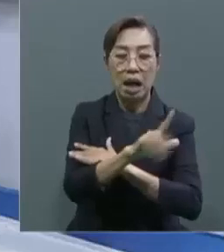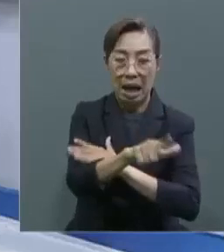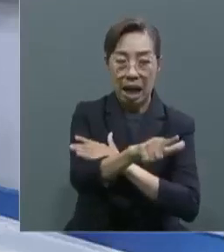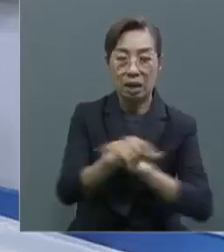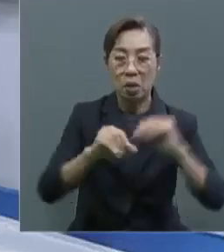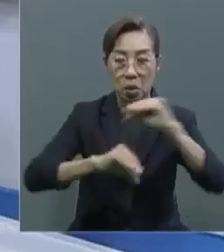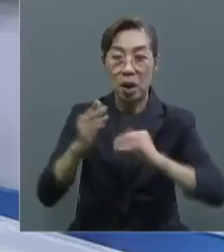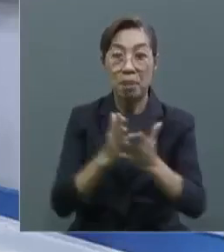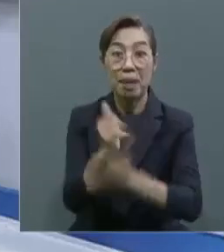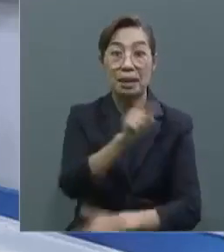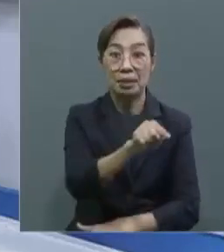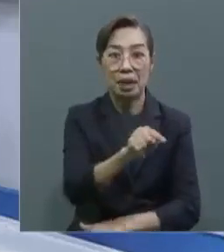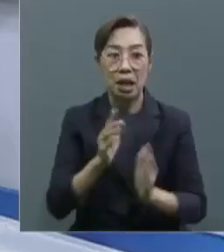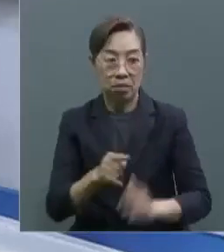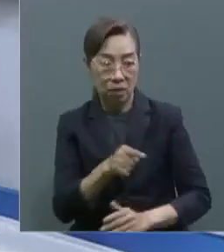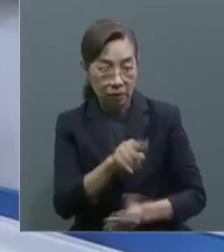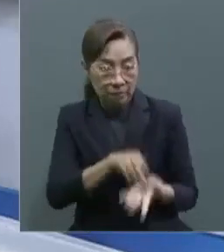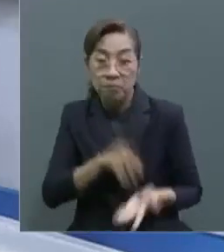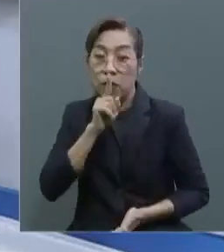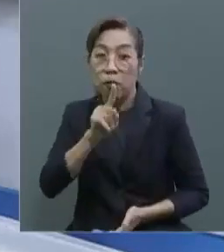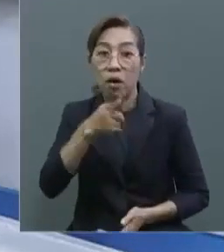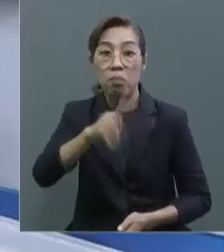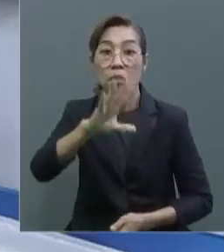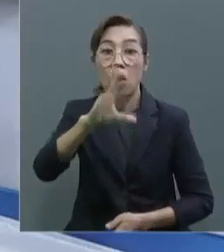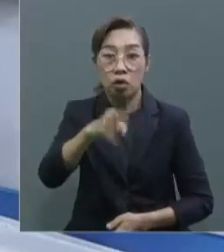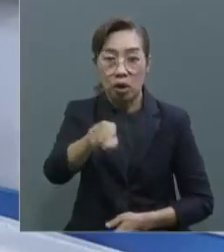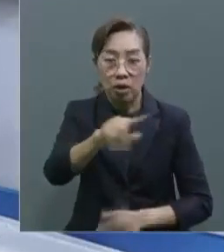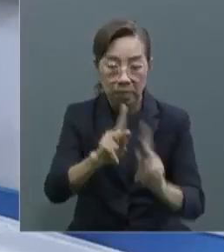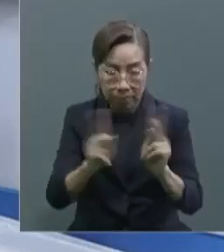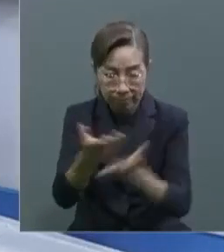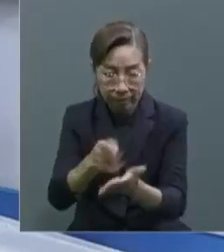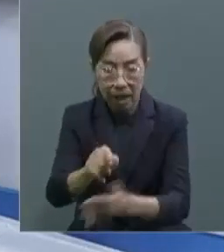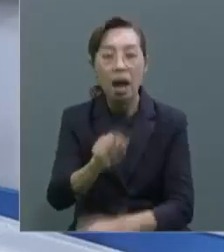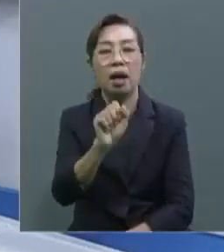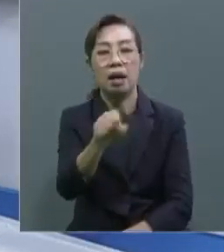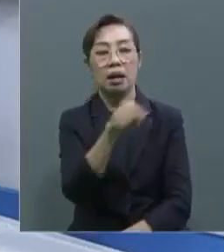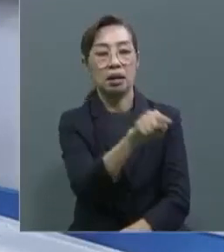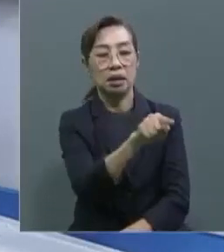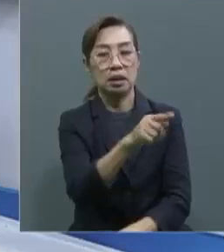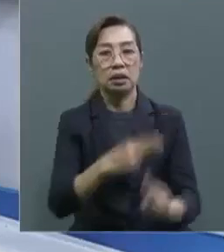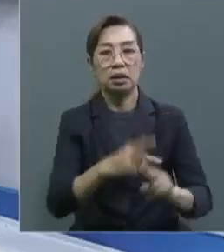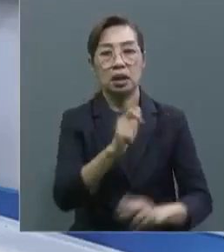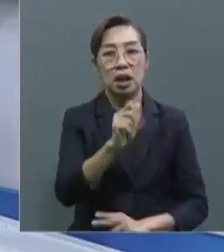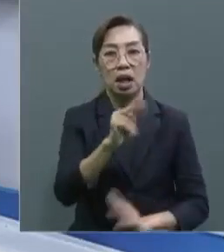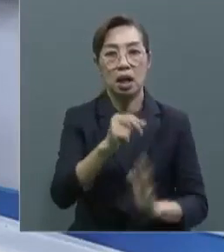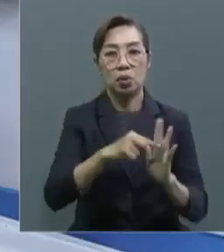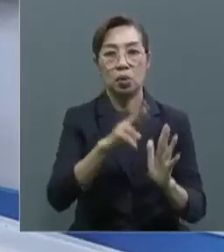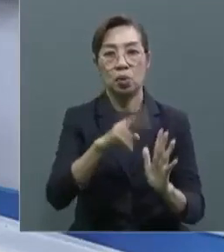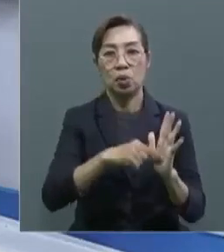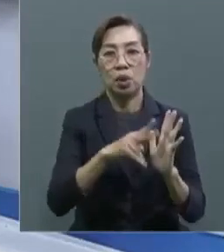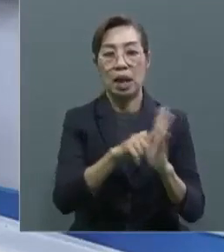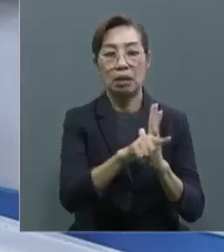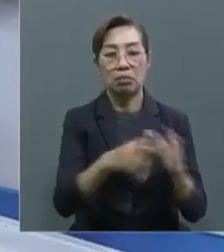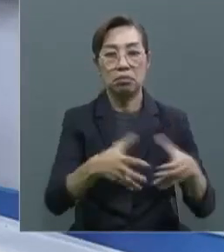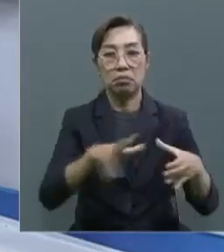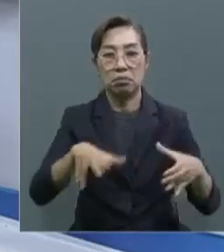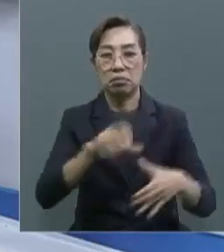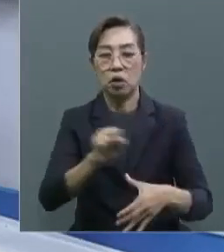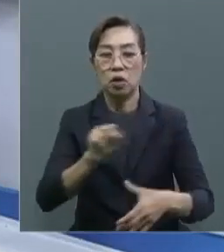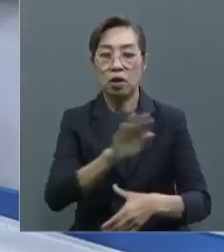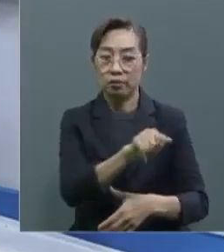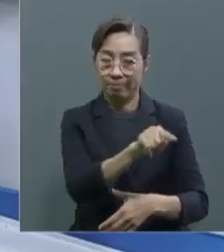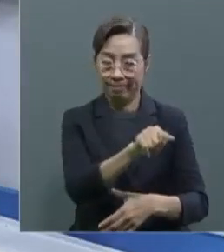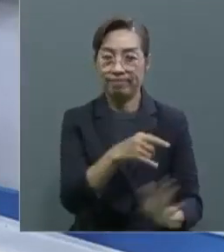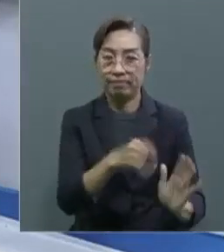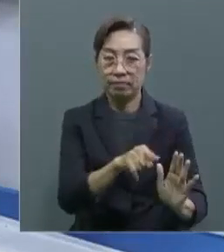จนเรื่องเนี่ยไปถึงปปช.แล้วก็มีมติชี้มูลความผิดให้นายอนุรักษ์ตั้งปณิธานนท์ส.ส.พรรคเพื่อไทยแล้วก็มีการส่